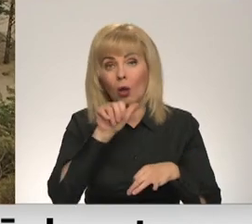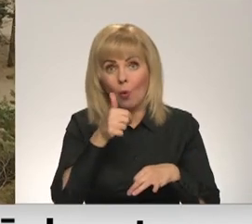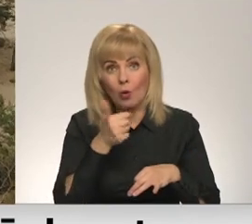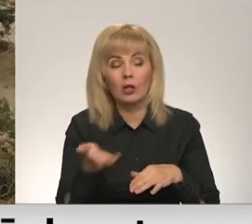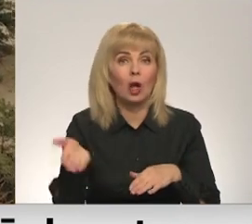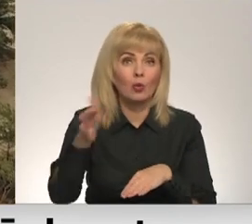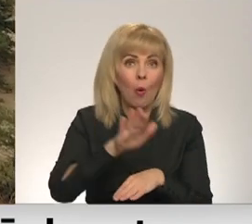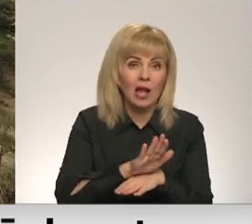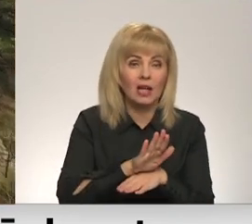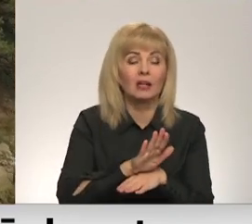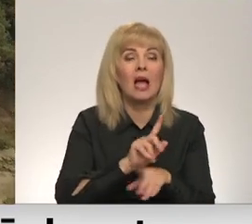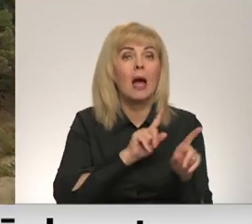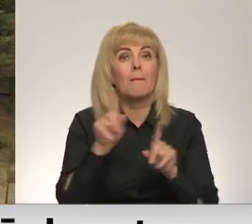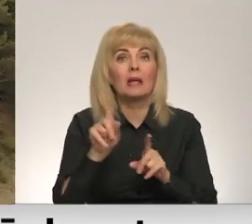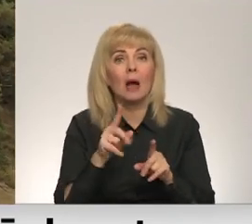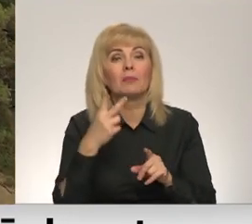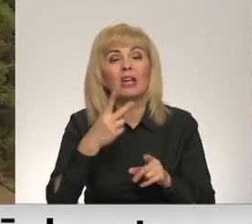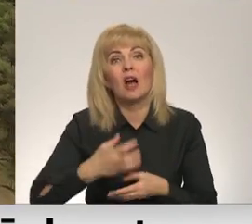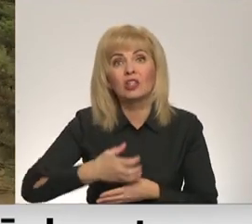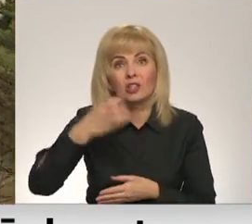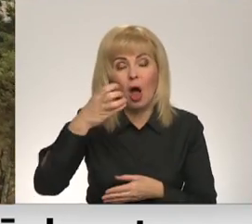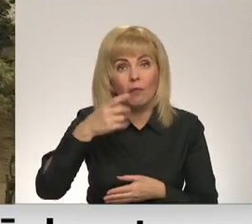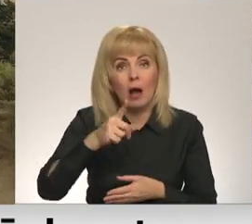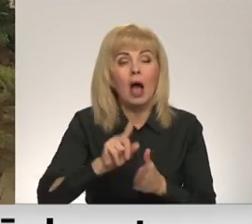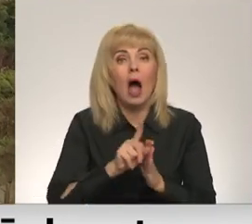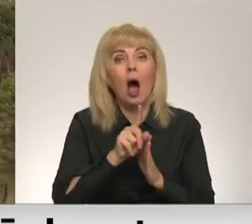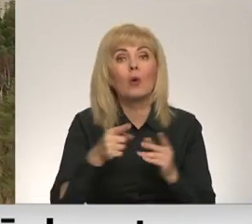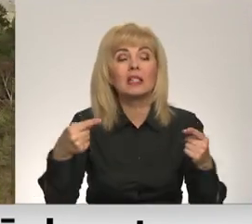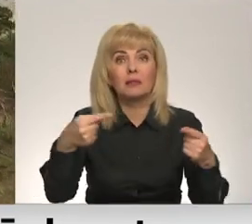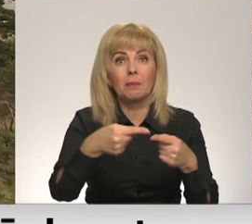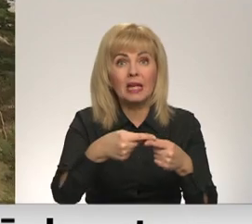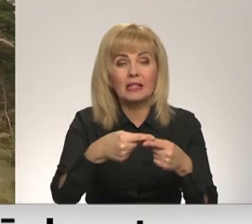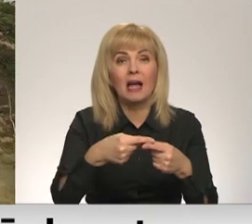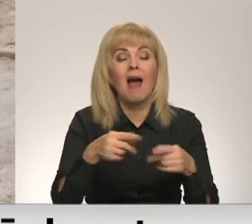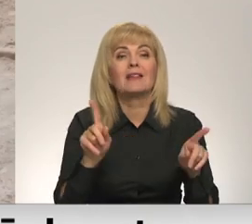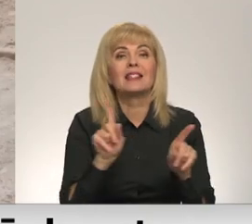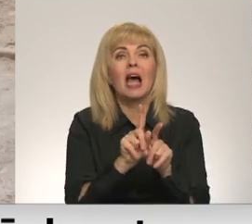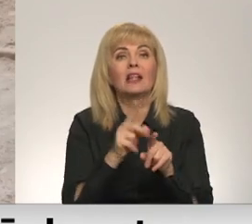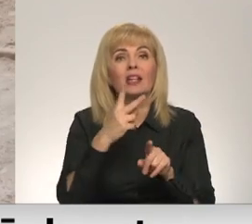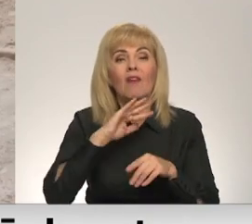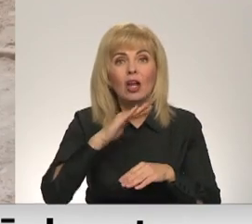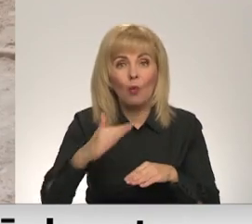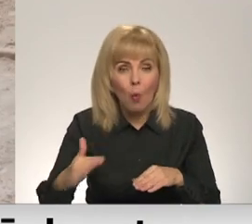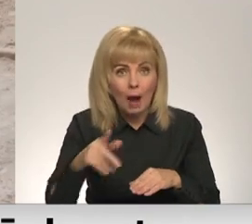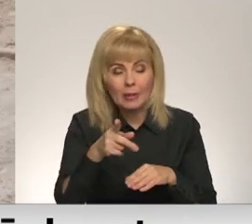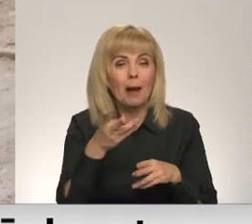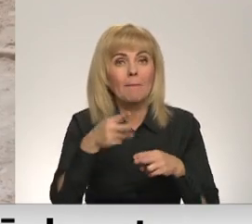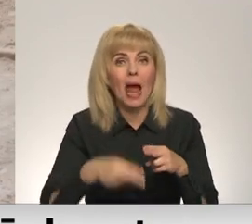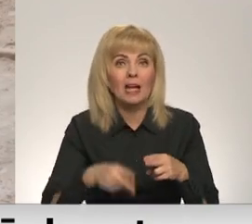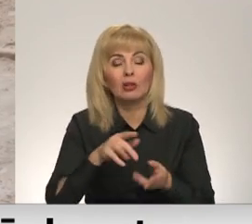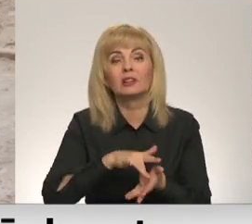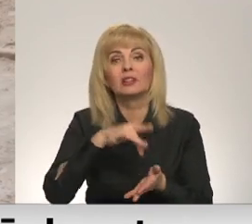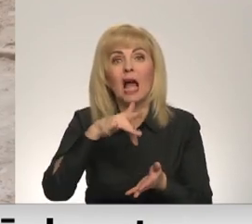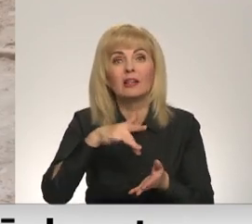nogāsta simboliskās priedes ar 2 stumbriem, kas auga pašā spicē, kur satiekas 2 jūras. Nekurienē beidzas arī centrālā